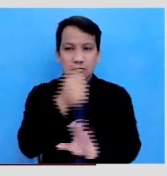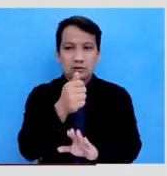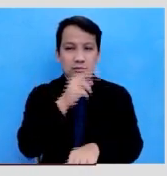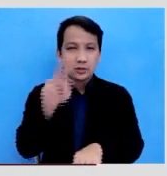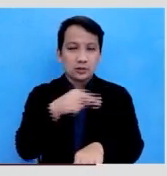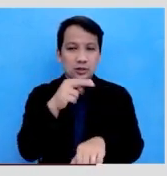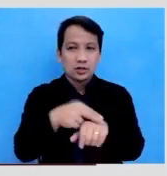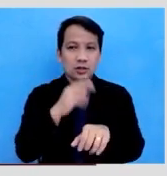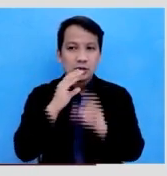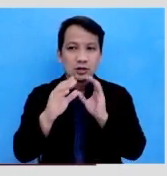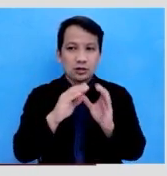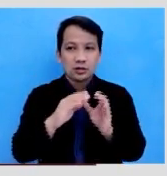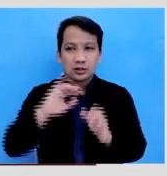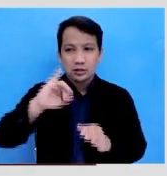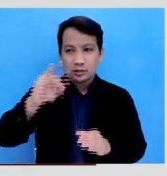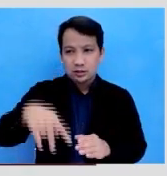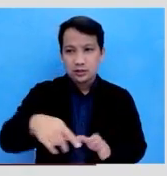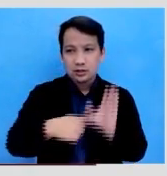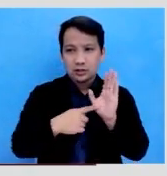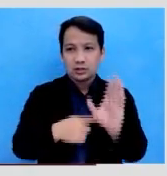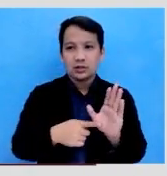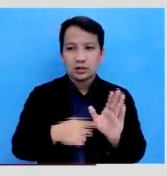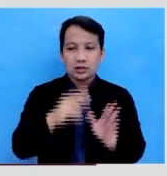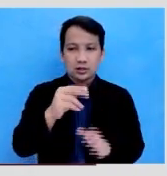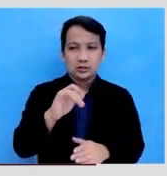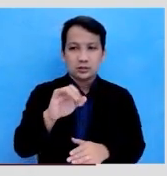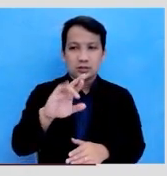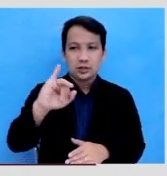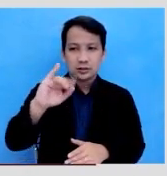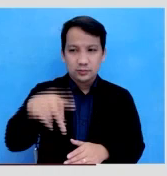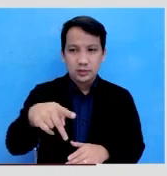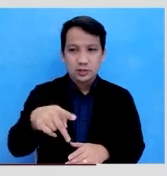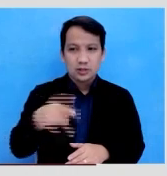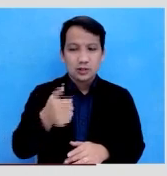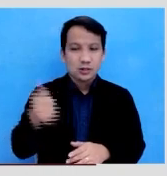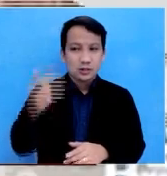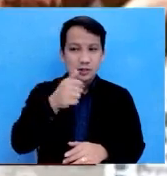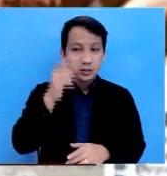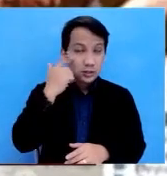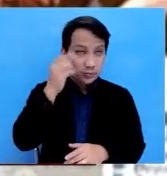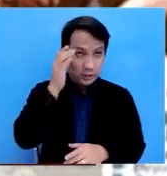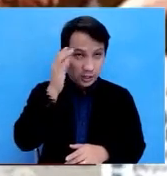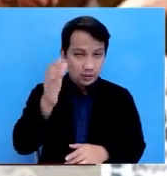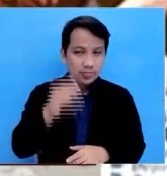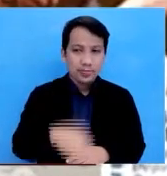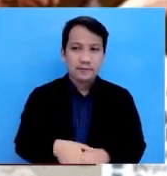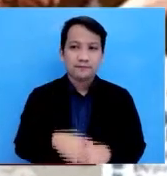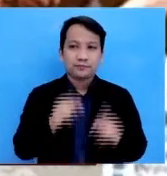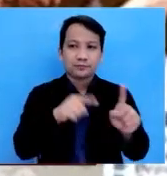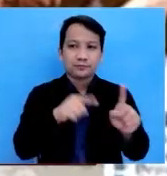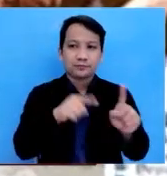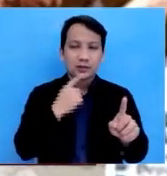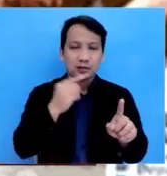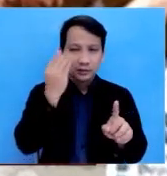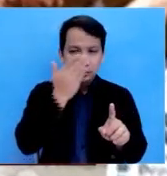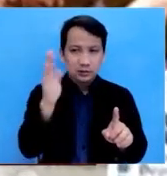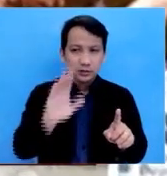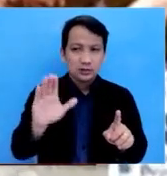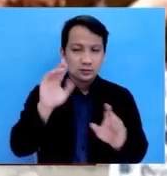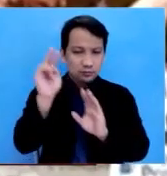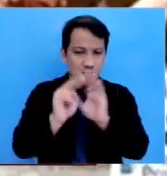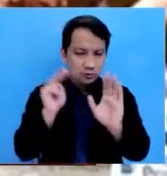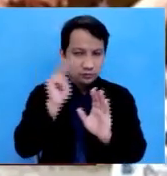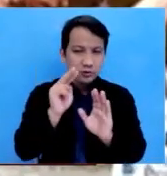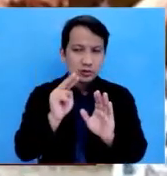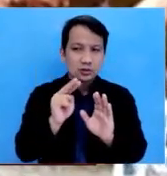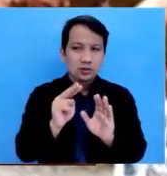on Indigenous Peoples or NCIP, si Commissioner Gaspar Kayat. Ang hirit ni Kayat doon sa video, dapat ay promena